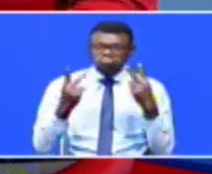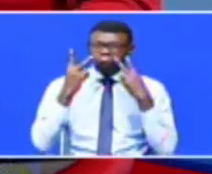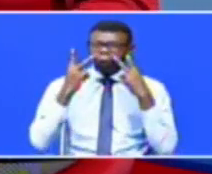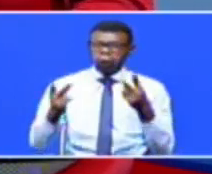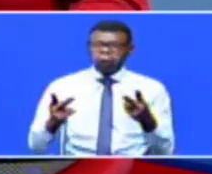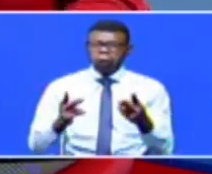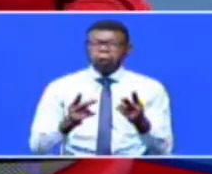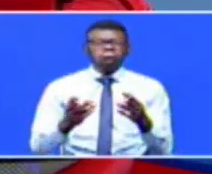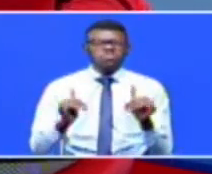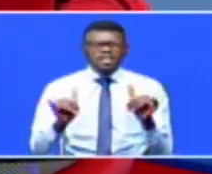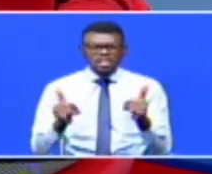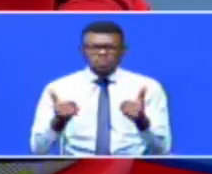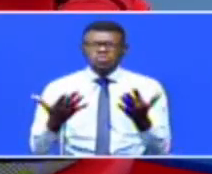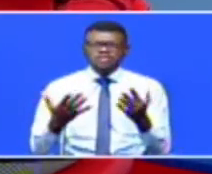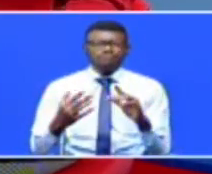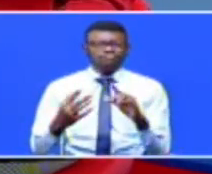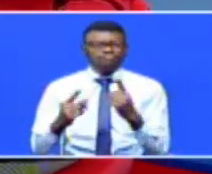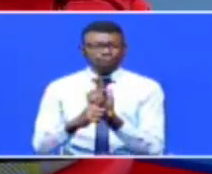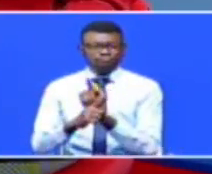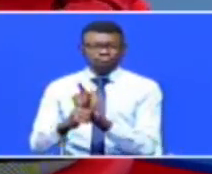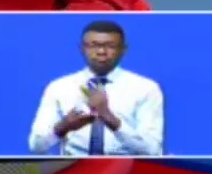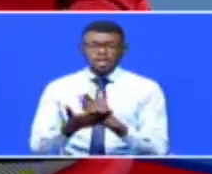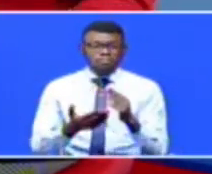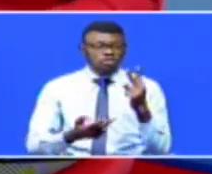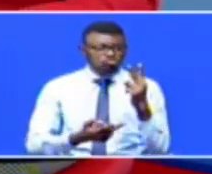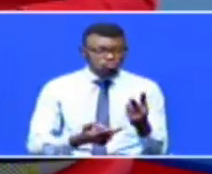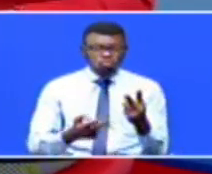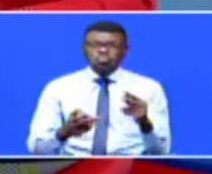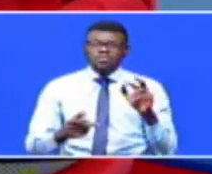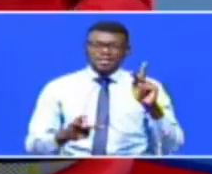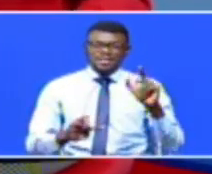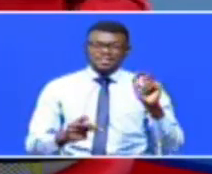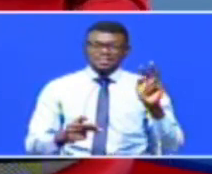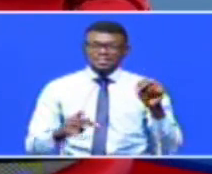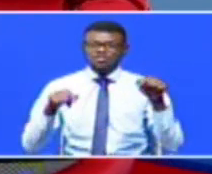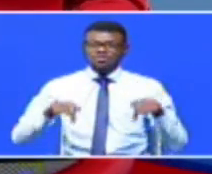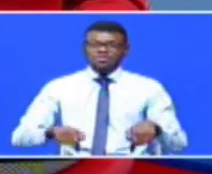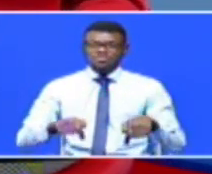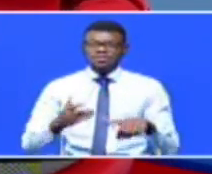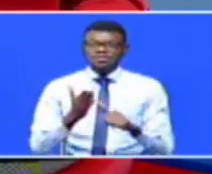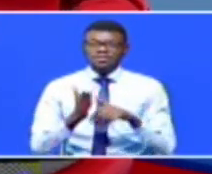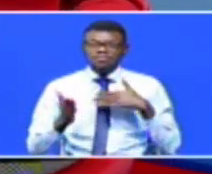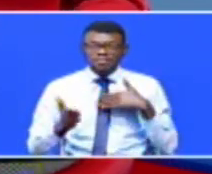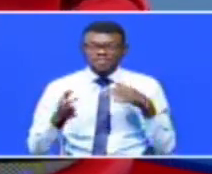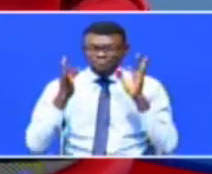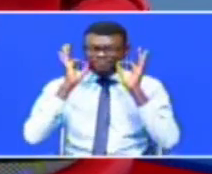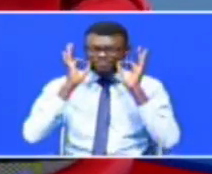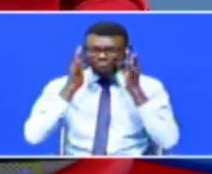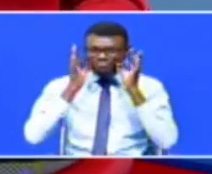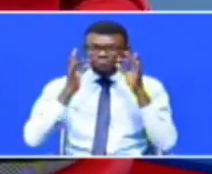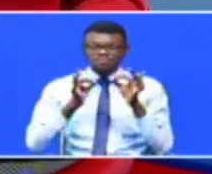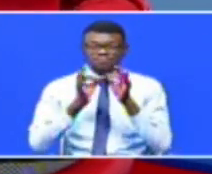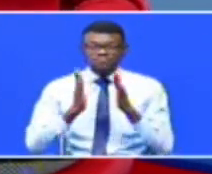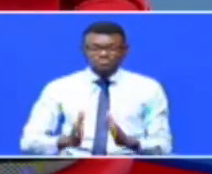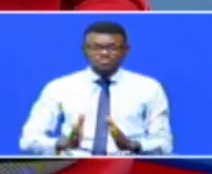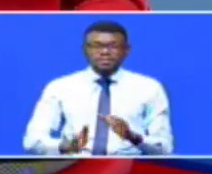Katika taarifa zetu za awamu ya pili ndani ya taarifa za KTN leo, jina langu ni Frida Mwaka, mfasiri wa lugha ishara